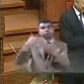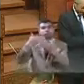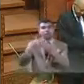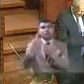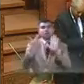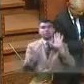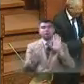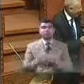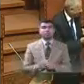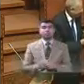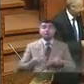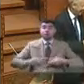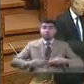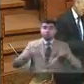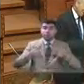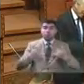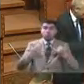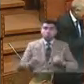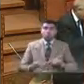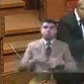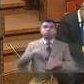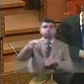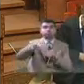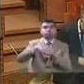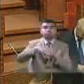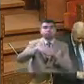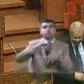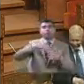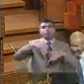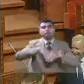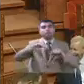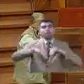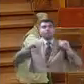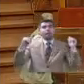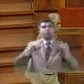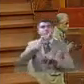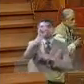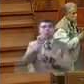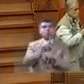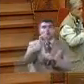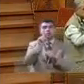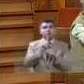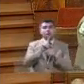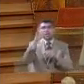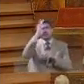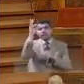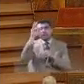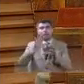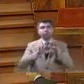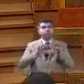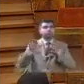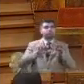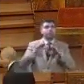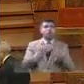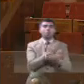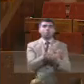يعقد مجلس النواب هذه الجلسة المخصصة للأسئلة الشفهية المتعلقة بالسياسة العامة التي يجيب